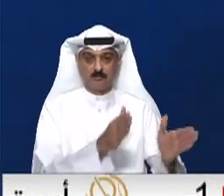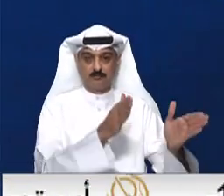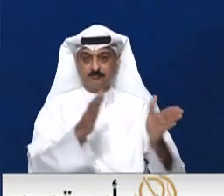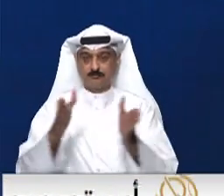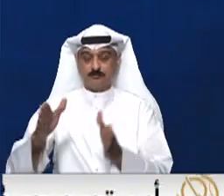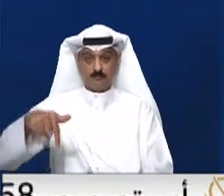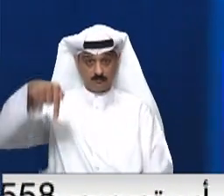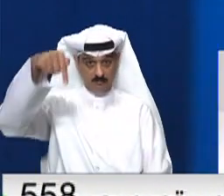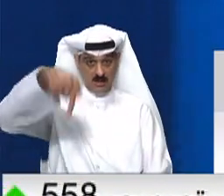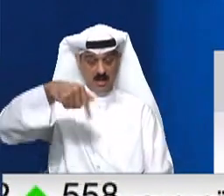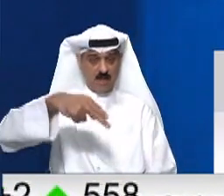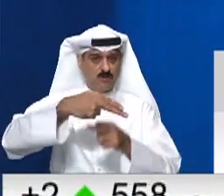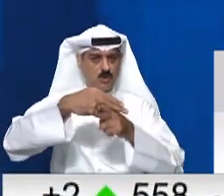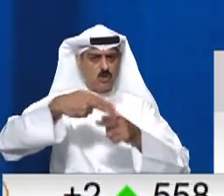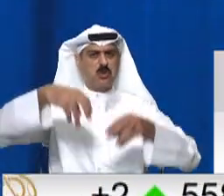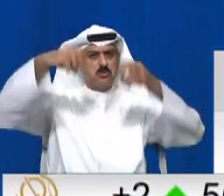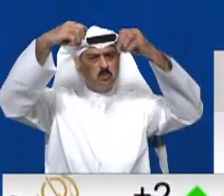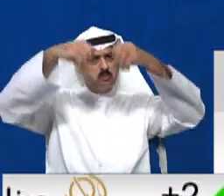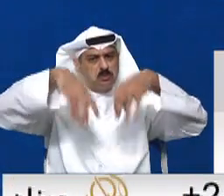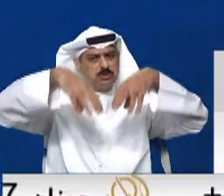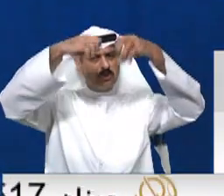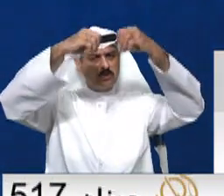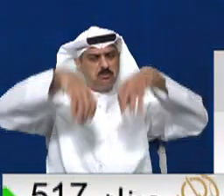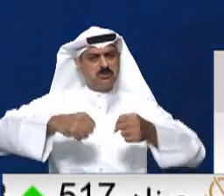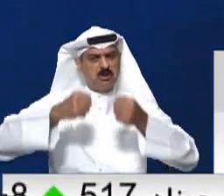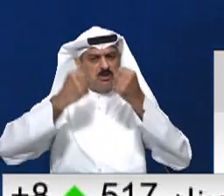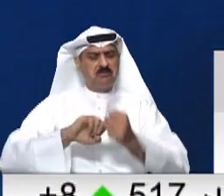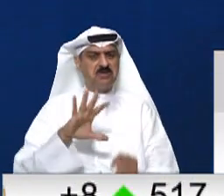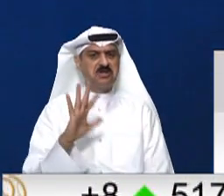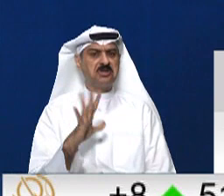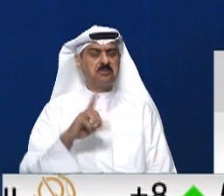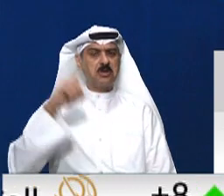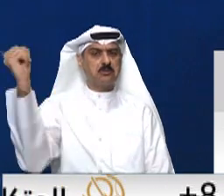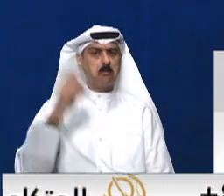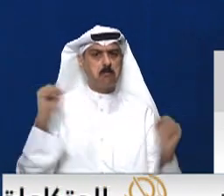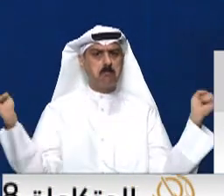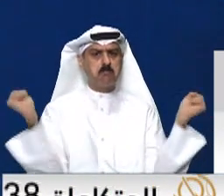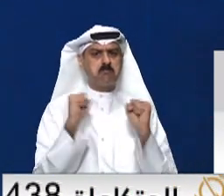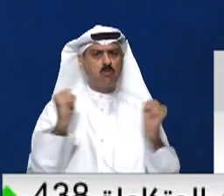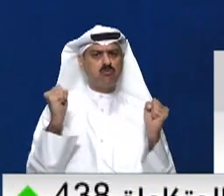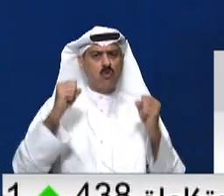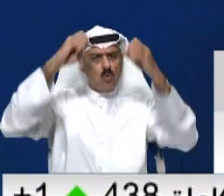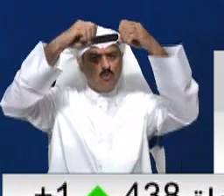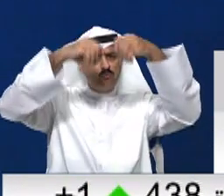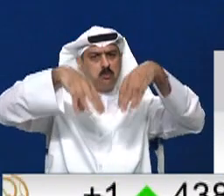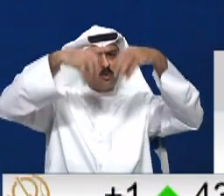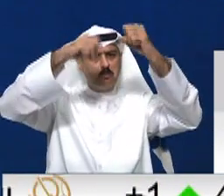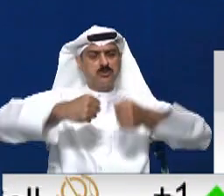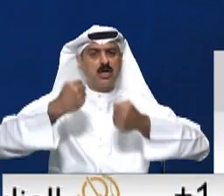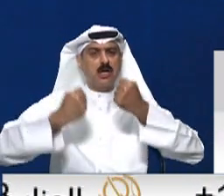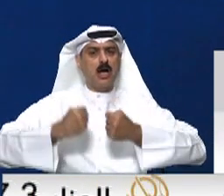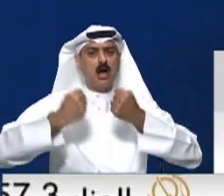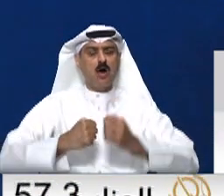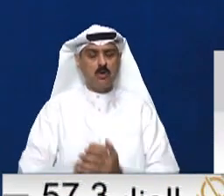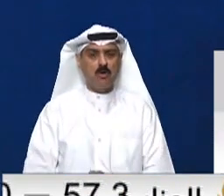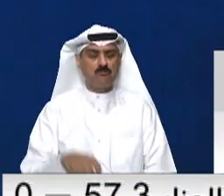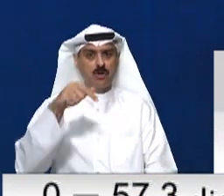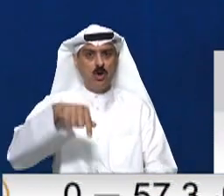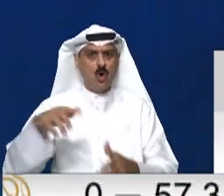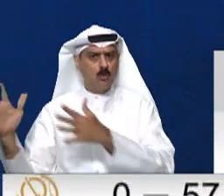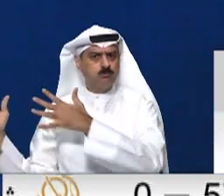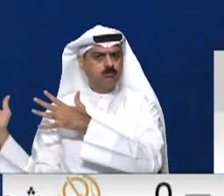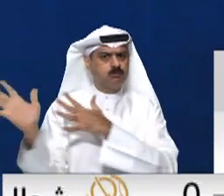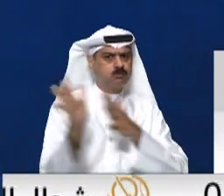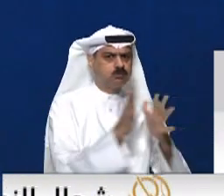تتأثر البلاد بأمطار متفرقة قد تكون رعدية وغزيرة أحيانا على بعض المناطق، مصحوبة بنشاط في